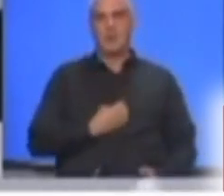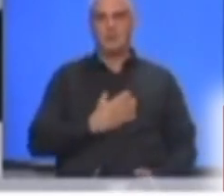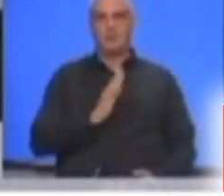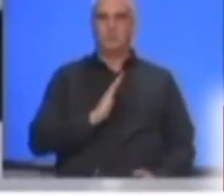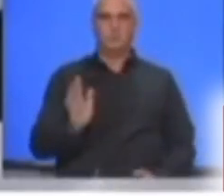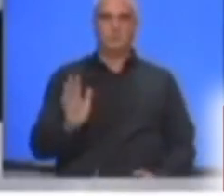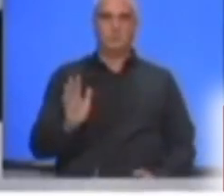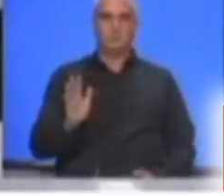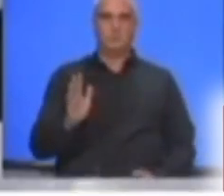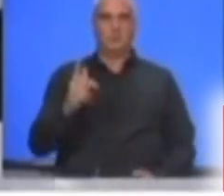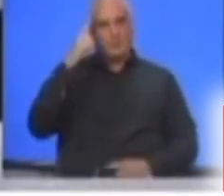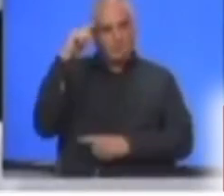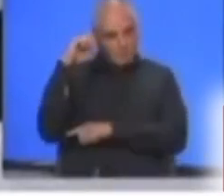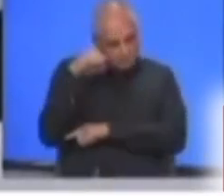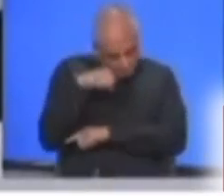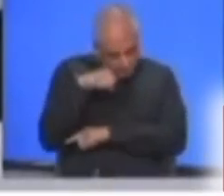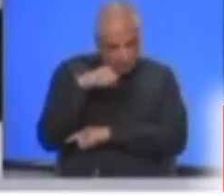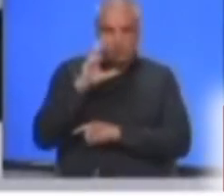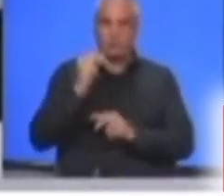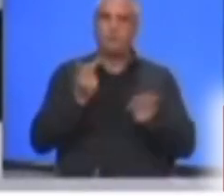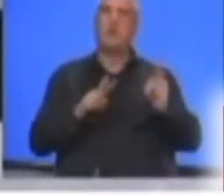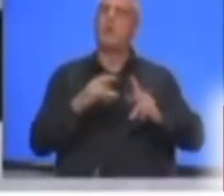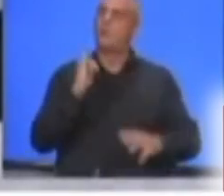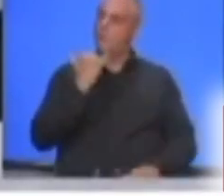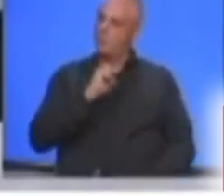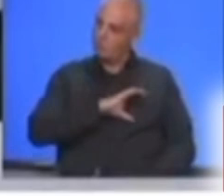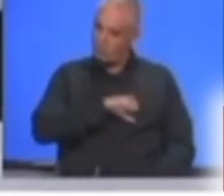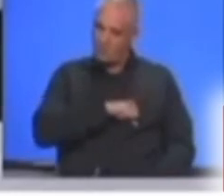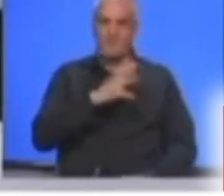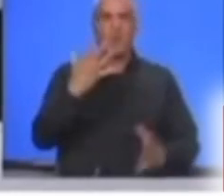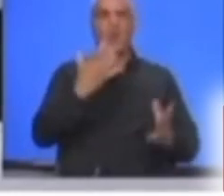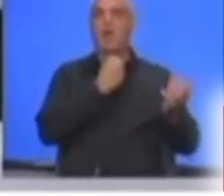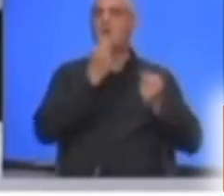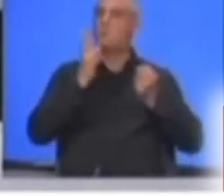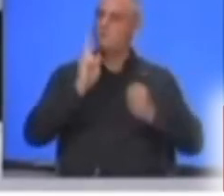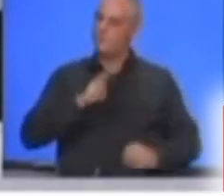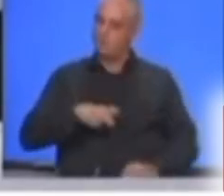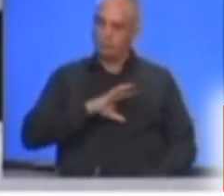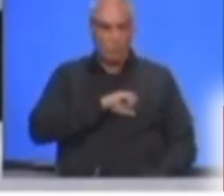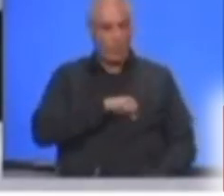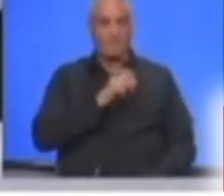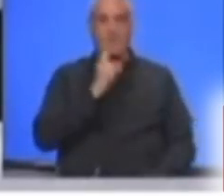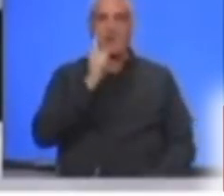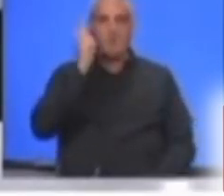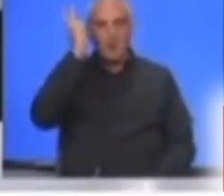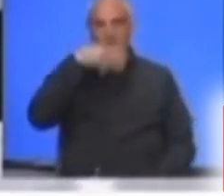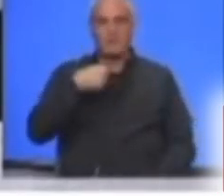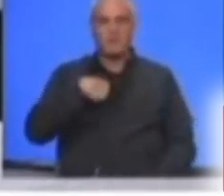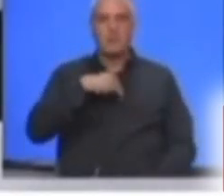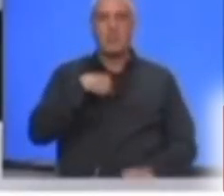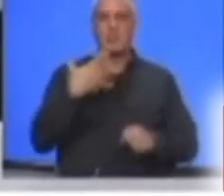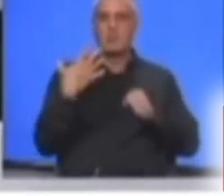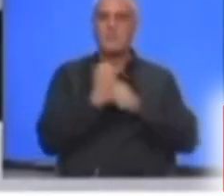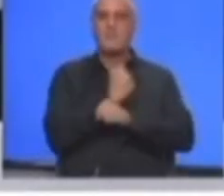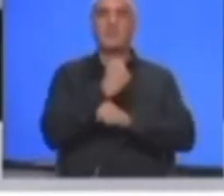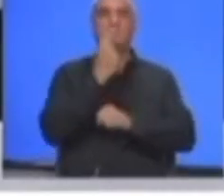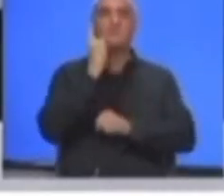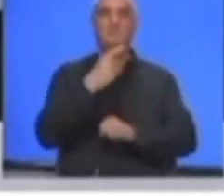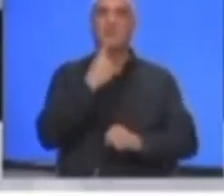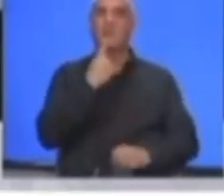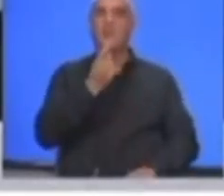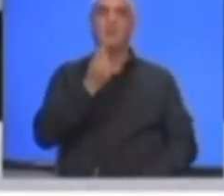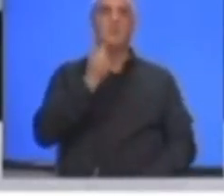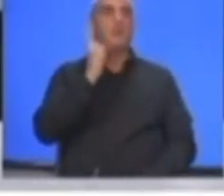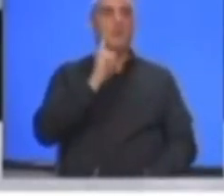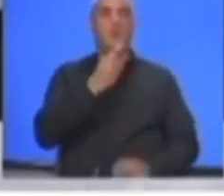בדיכאון ולהנמיך את הראש. עכשיו, כואב שיש הרוגים, וכואב שיש חטופים, אבל צריך להבין שאנחנו מנצחים, וואו, וצריך להגיד את זה בצורה ברורה. אתם חייבים